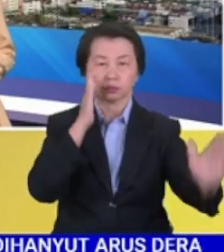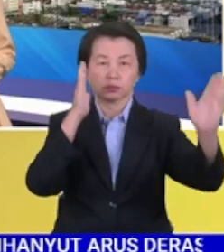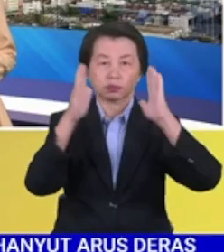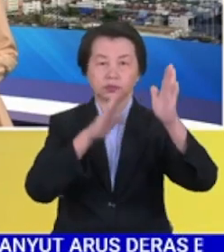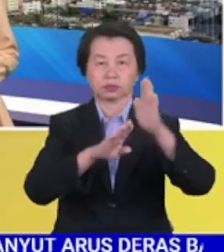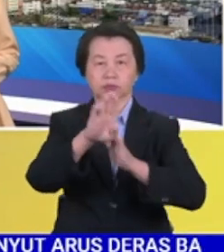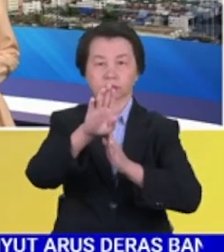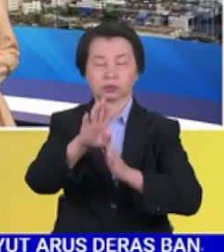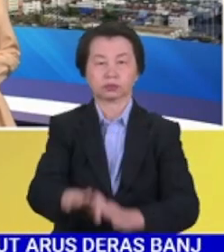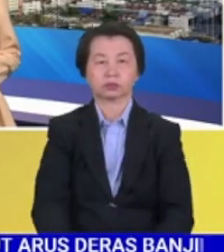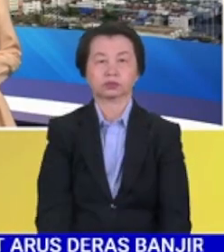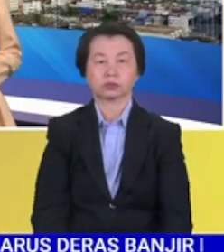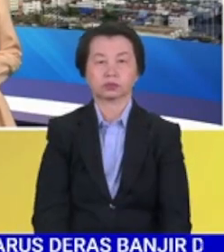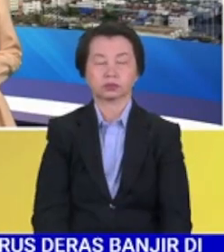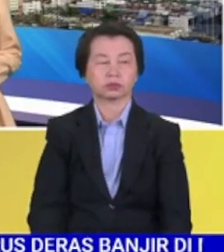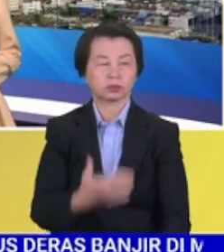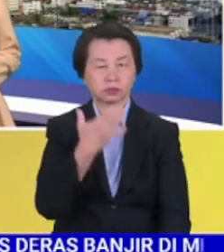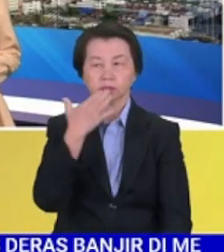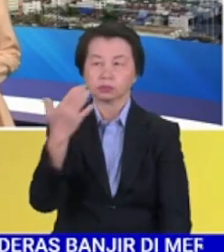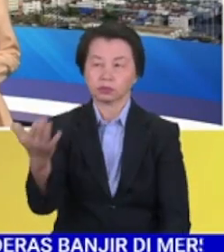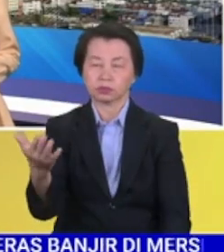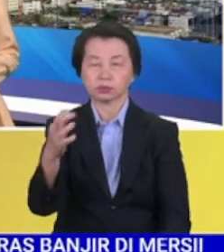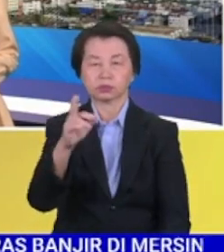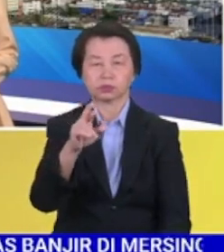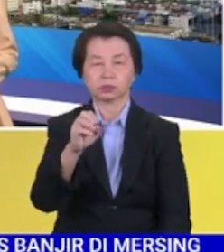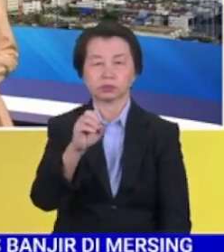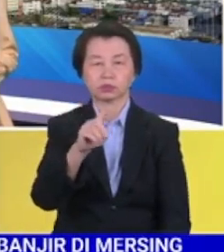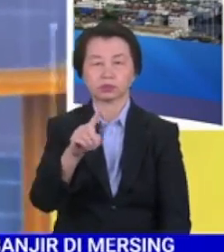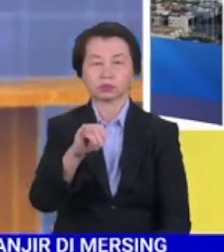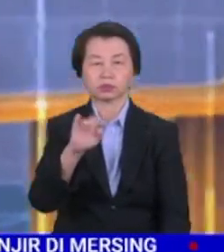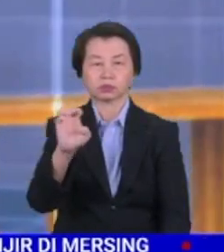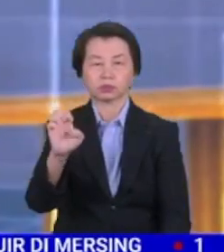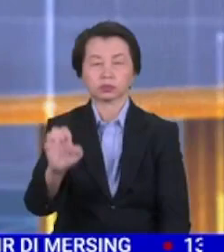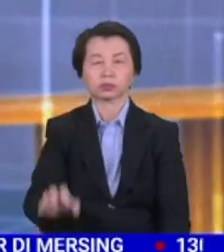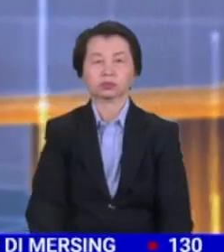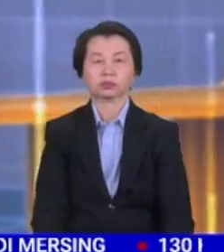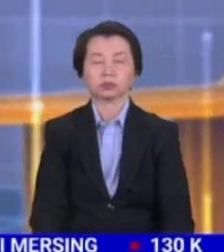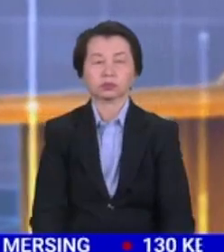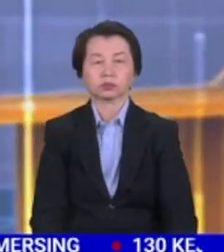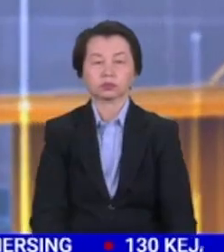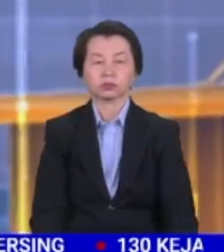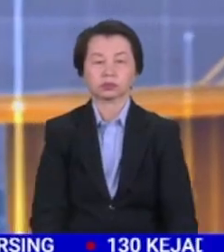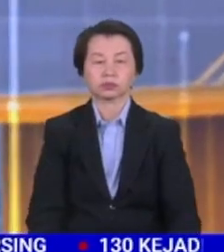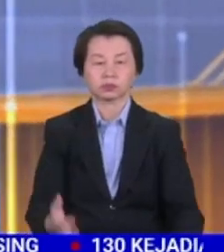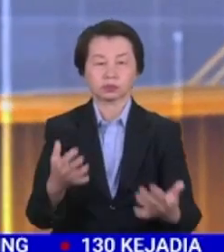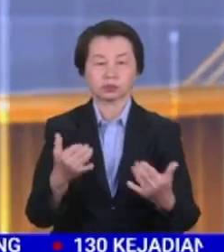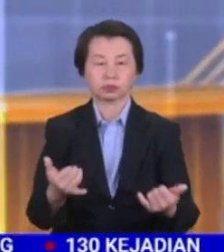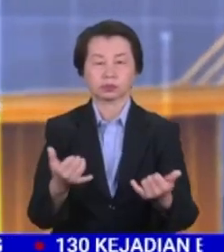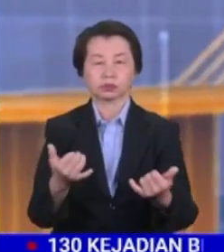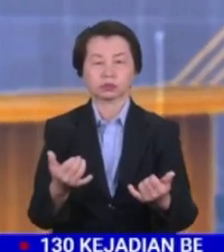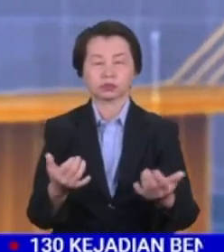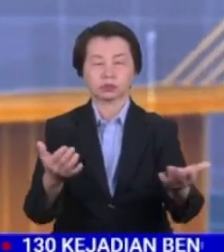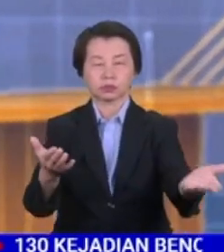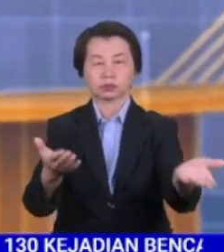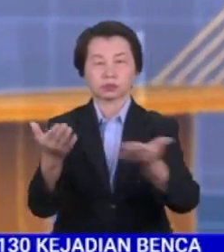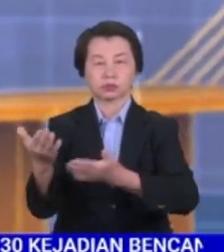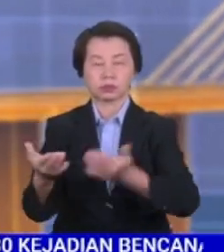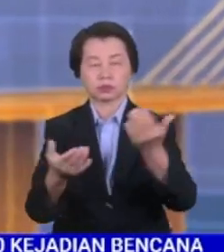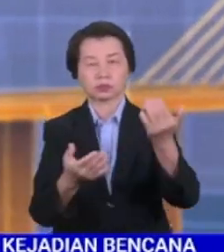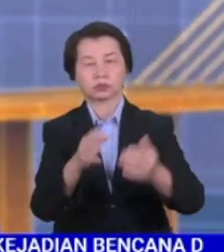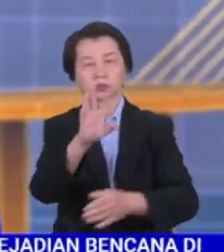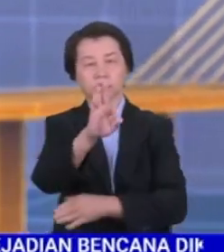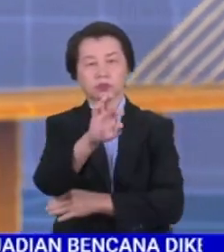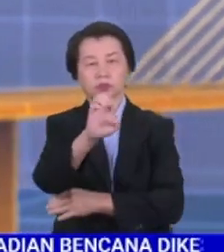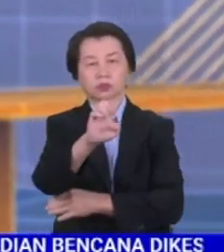Madani. Baik, terima kasih Rosie langsung dari Pahang. Baik, saudara, kita ke perkembangan seterusnya. Peneroka